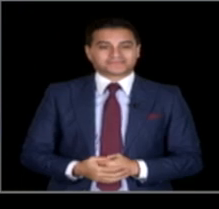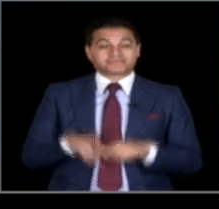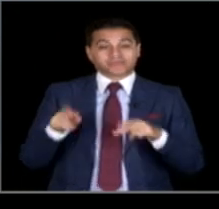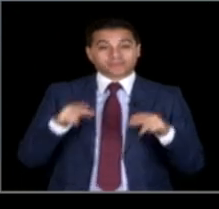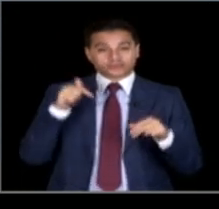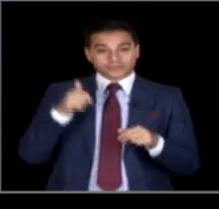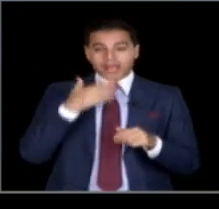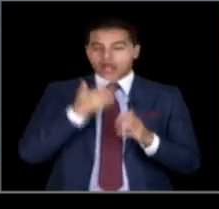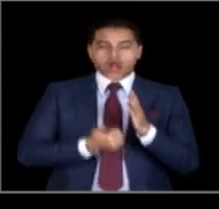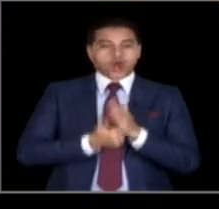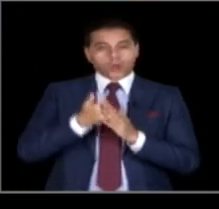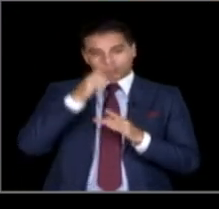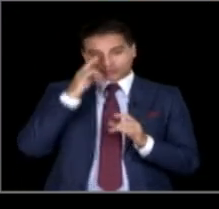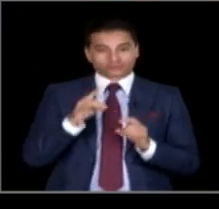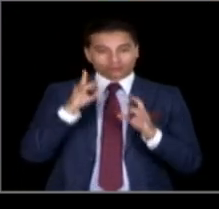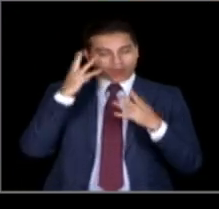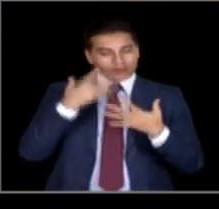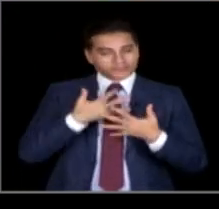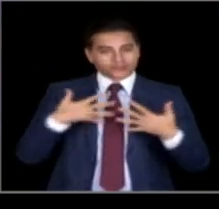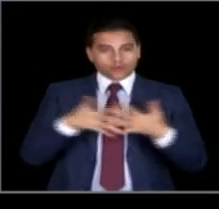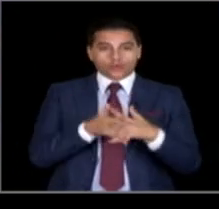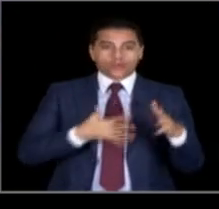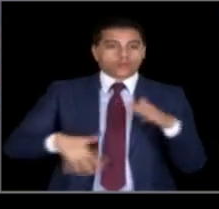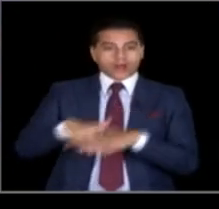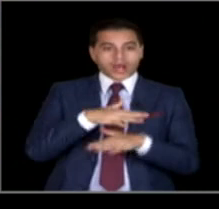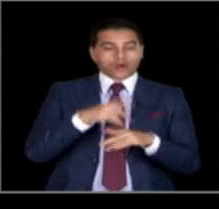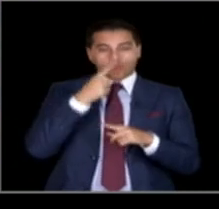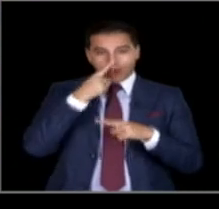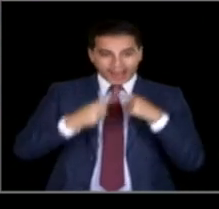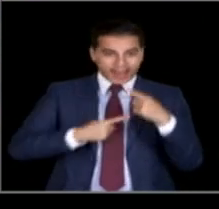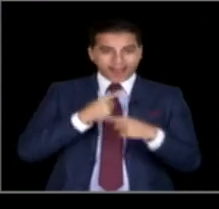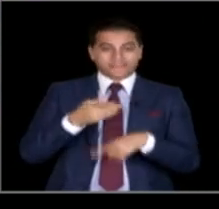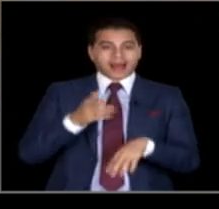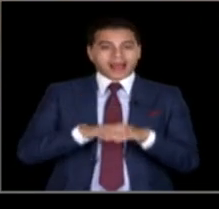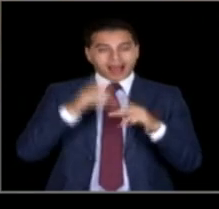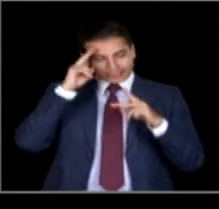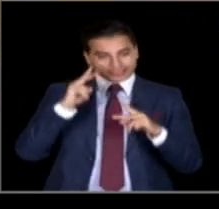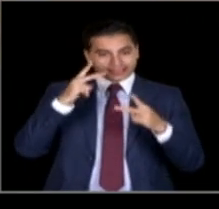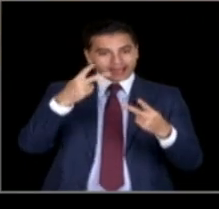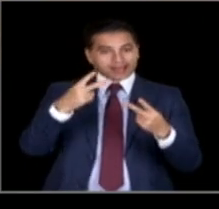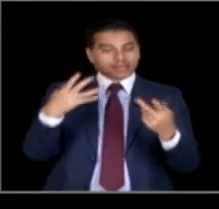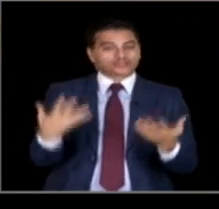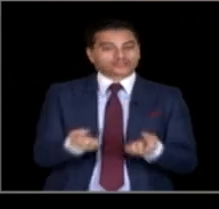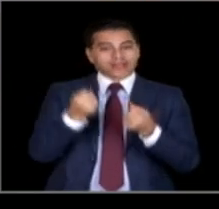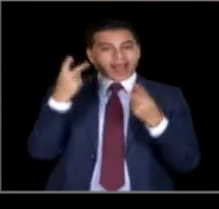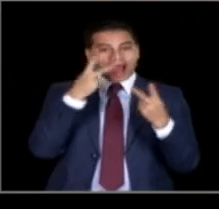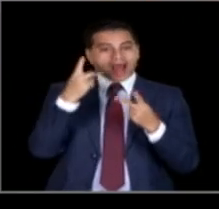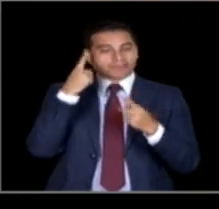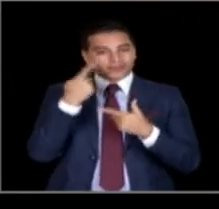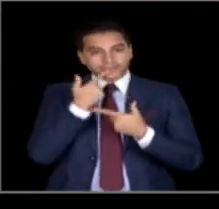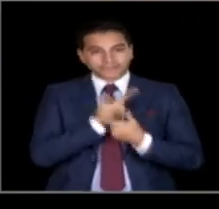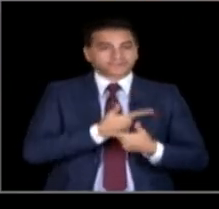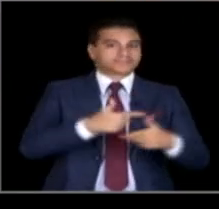الموسم ده هيبقى موسم حلو بإذن الله، هنستمتع بيه كلنا، هنكمل في إن احنا ننقل أحلامكم للشعب